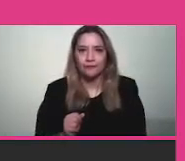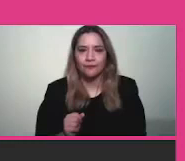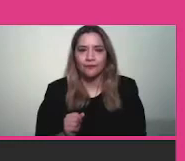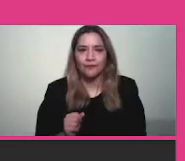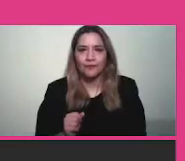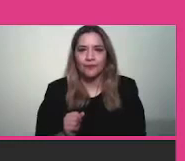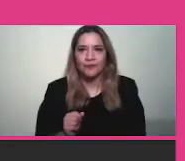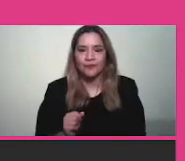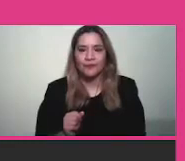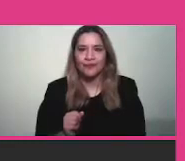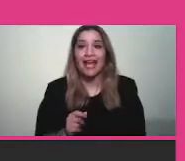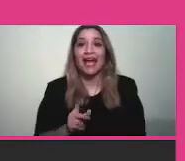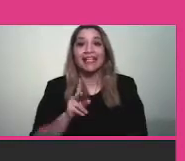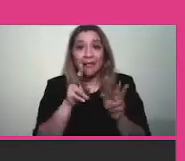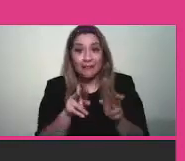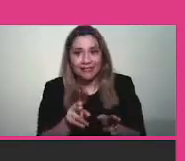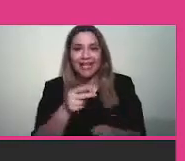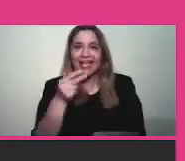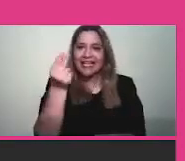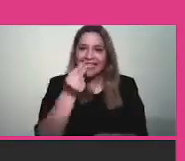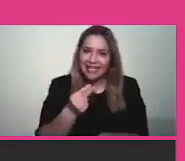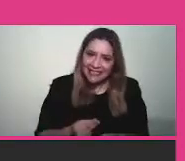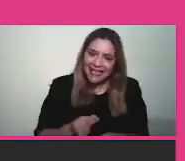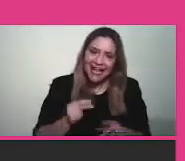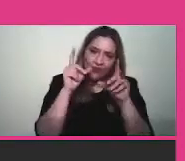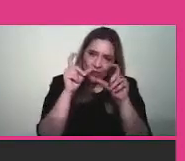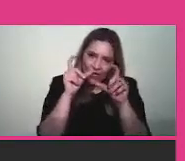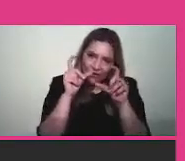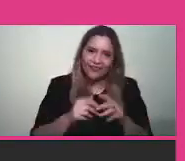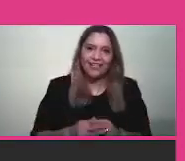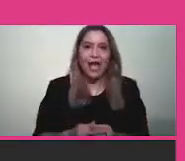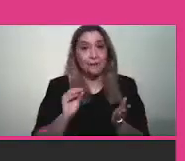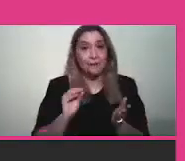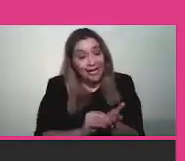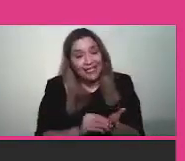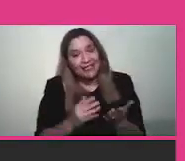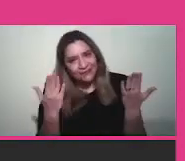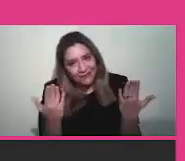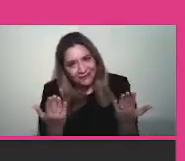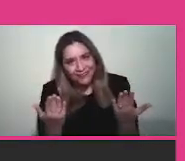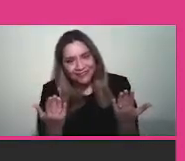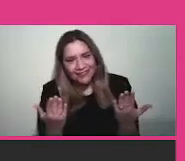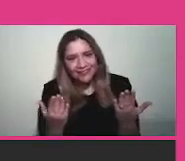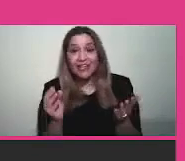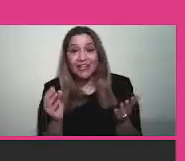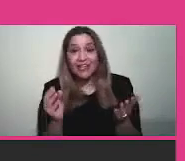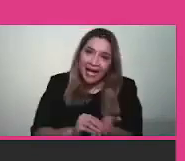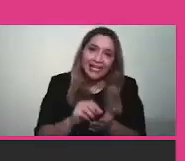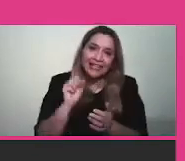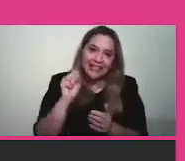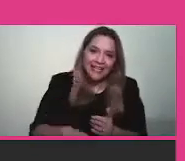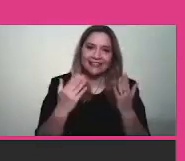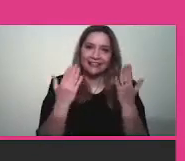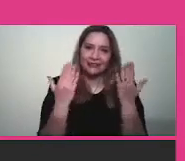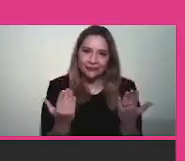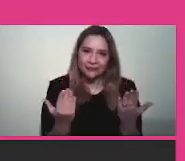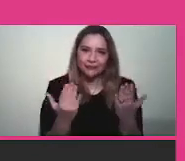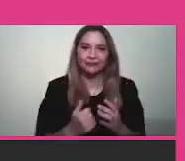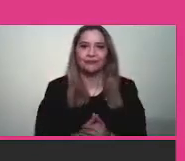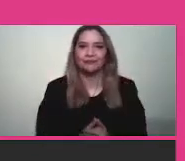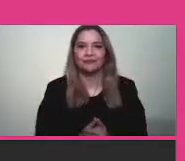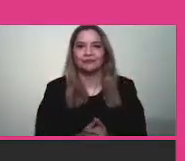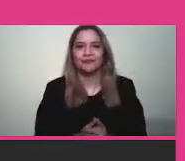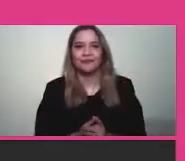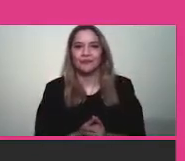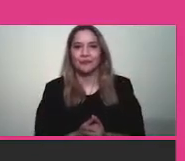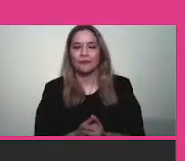Πού θα σταματήσει. Εικαστικά φωτογραφία. Πάλι. Πάλι. Εντάξει, πάλι. Δεν ήταν.